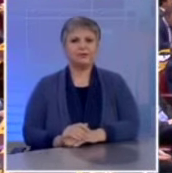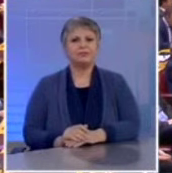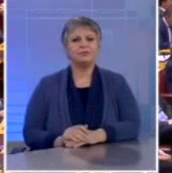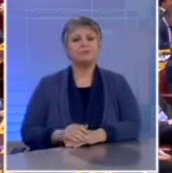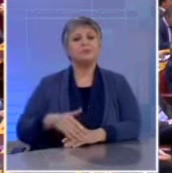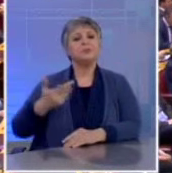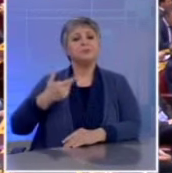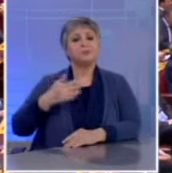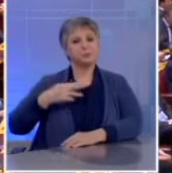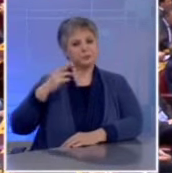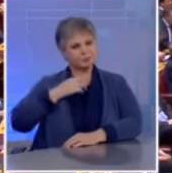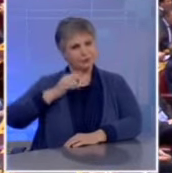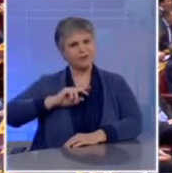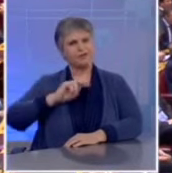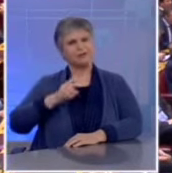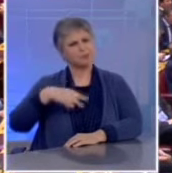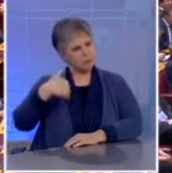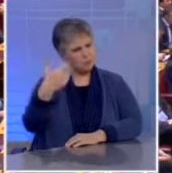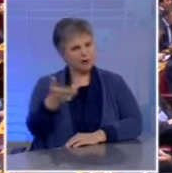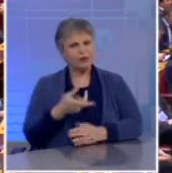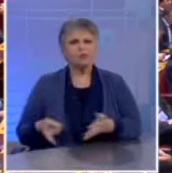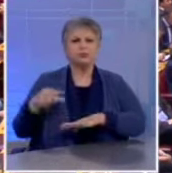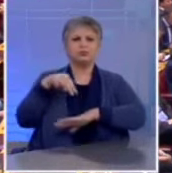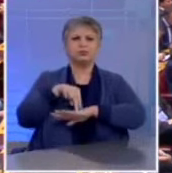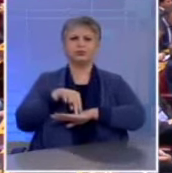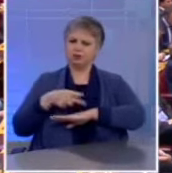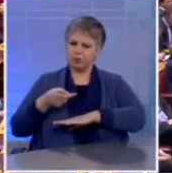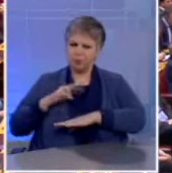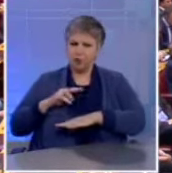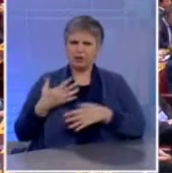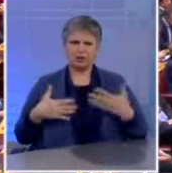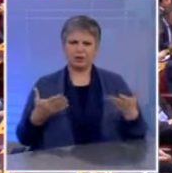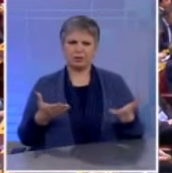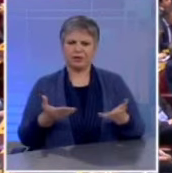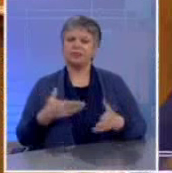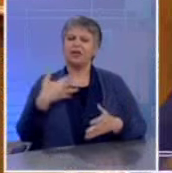Μπορείτε να πάρετε το λόγο να απαντήσετε, αλλά έχει κι άλλα. Διότι όλα αυτά